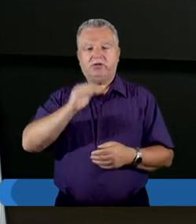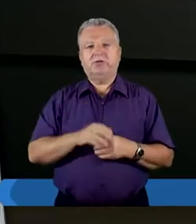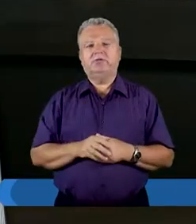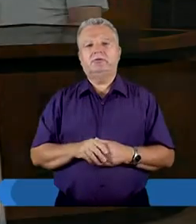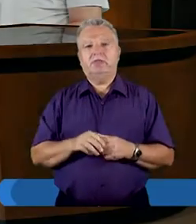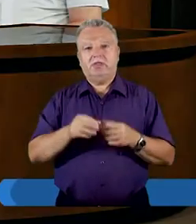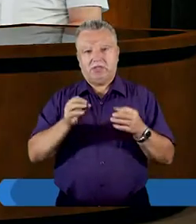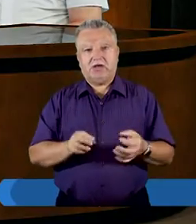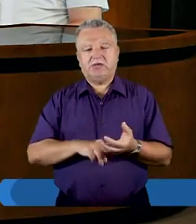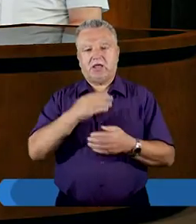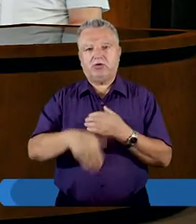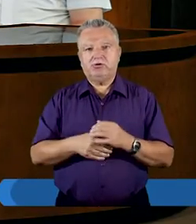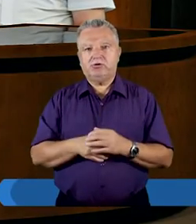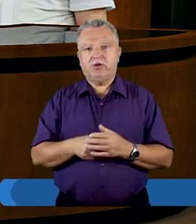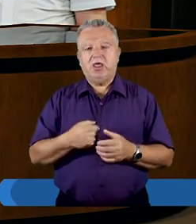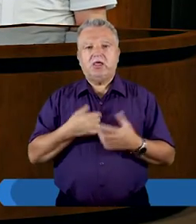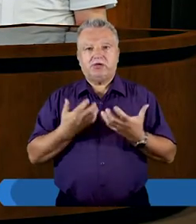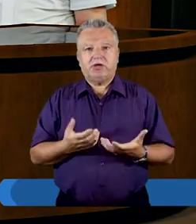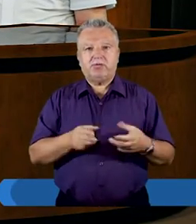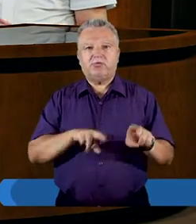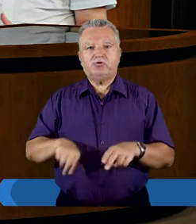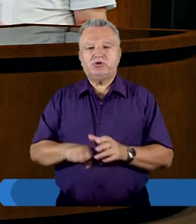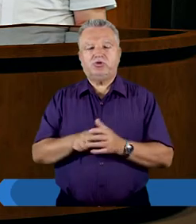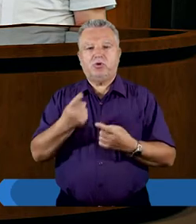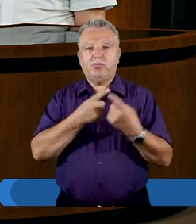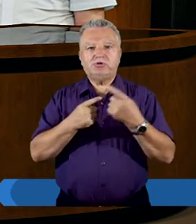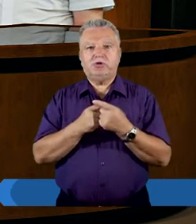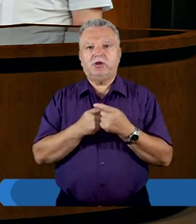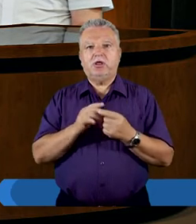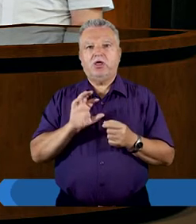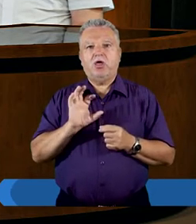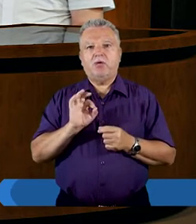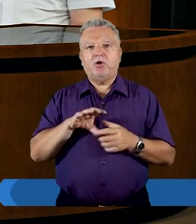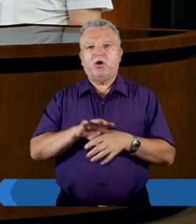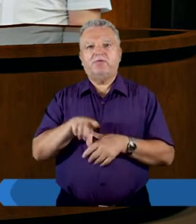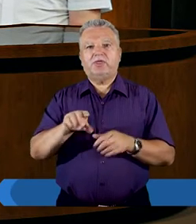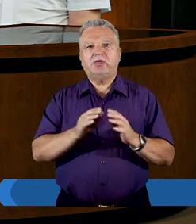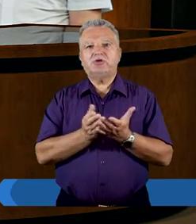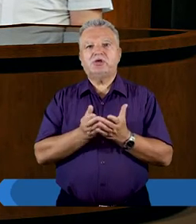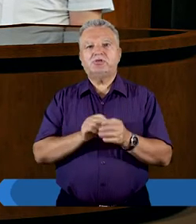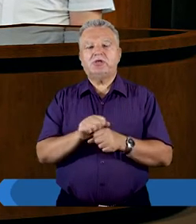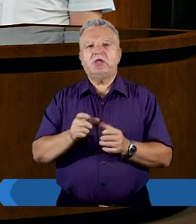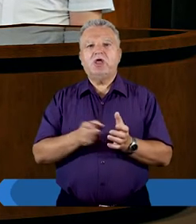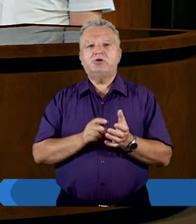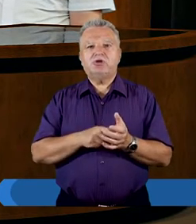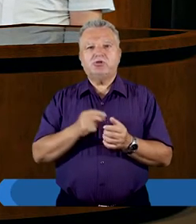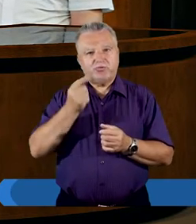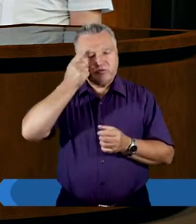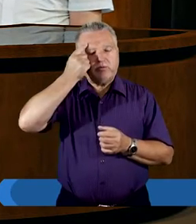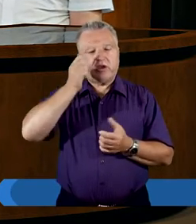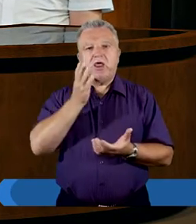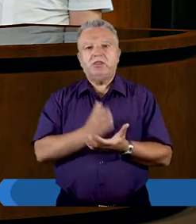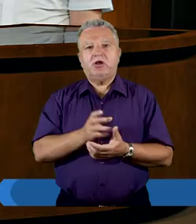życie? Ale ja chciałabym jeszcze wrócić do myśli, bo w tej księdze jest często wspomniany tylko